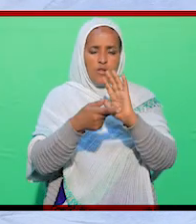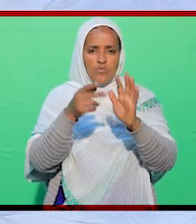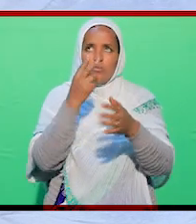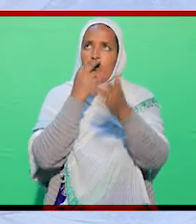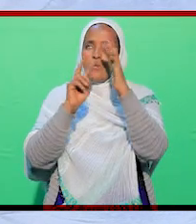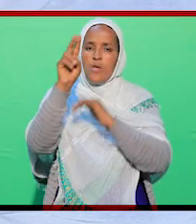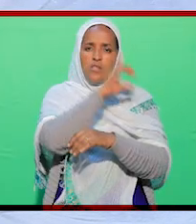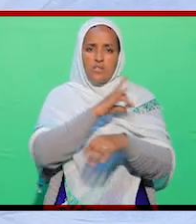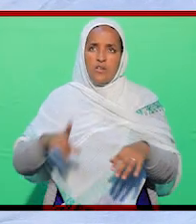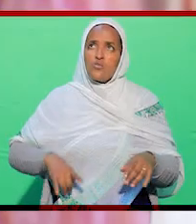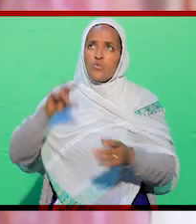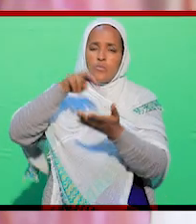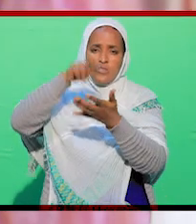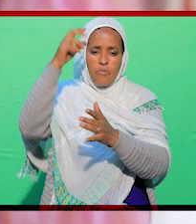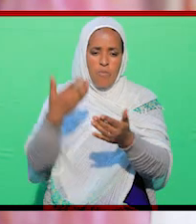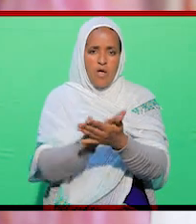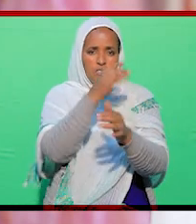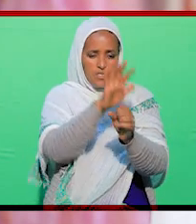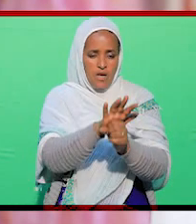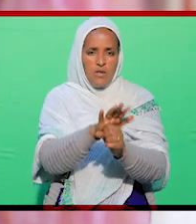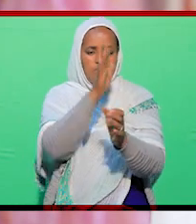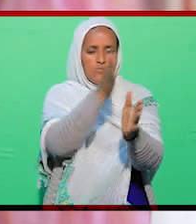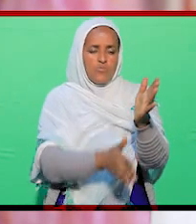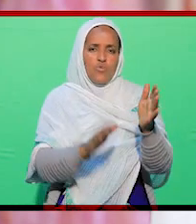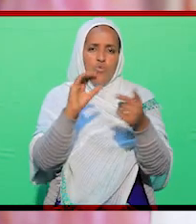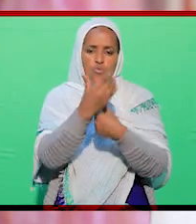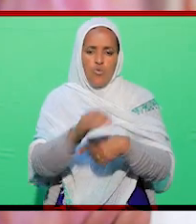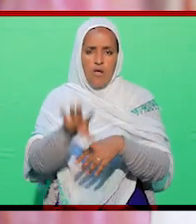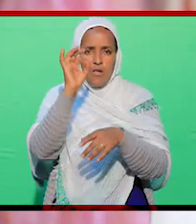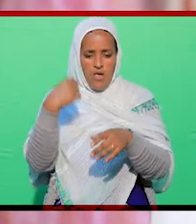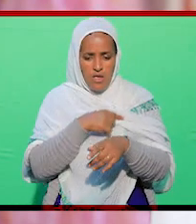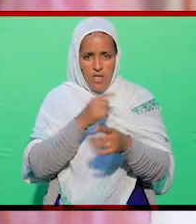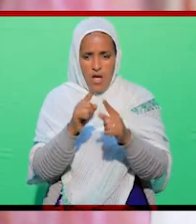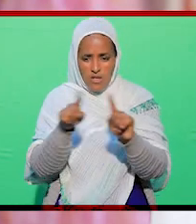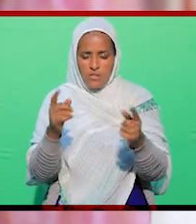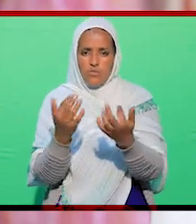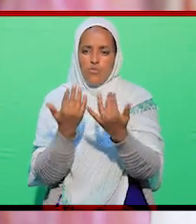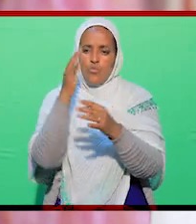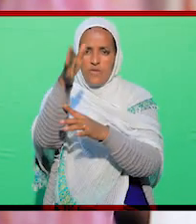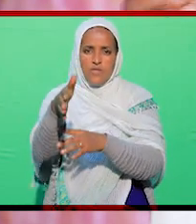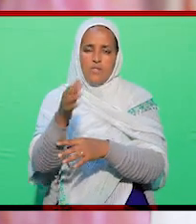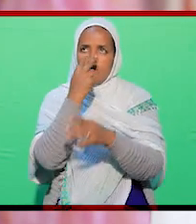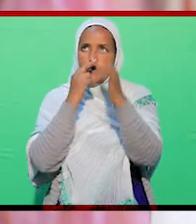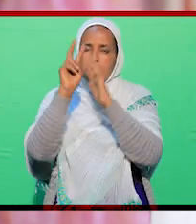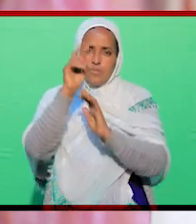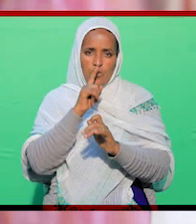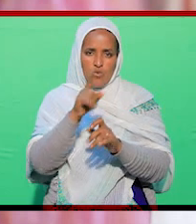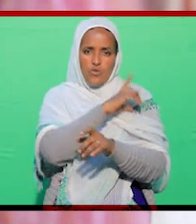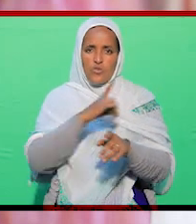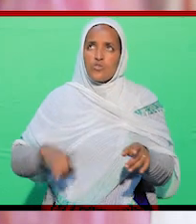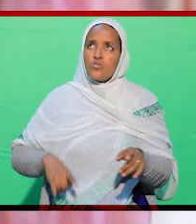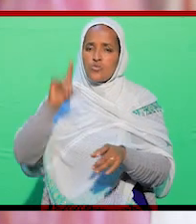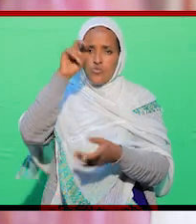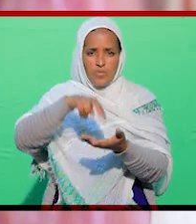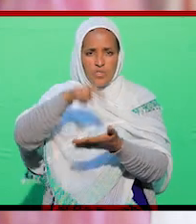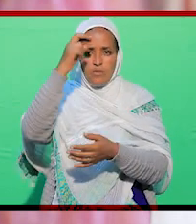ይነግረናል። ይህ ፍጻሜ ነው ማለት ነው። በነቢያት የነበረው የክርስቶስ መነሳት በሐዲስ ኪዳን ግን ፍጻሜ ሆኖ እናገኛለን። የእኛ መነሳት ግን ገና በትንቢትነት